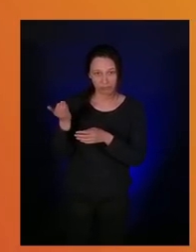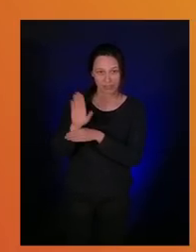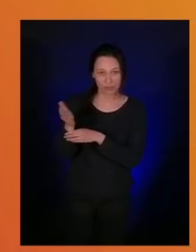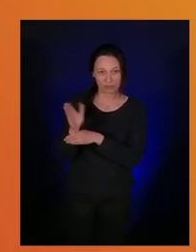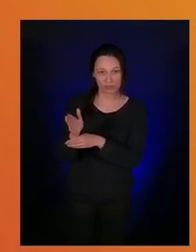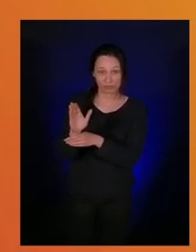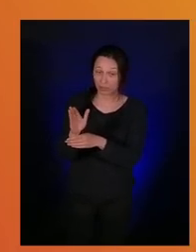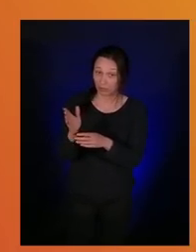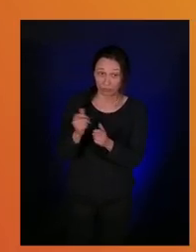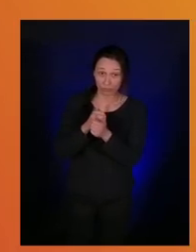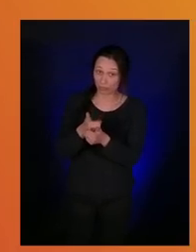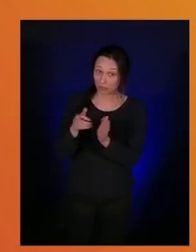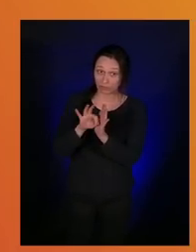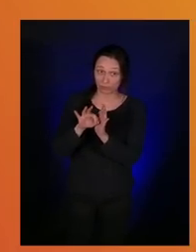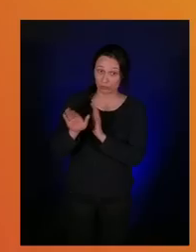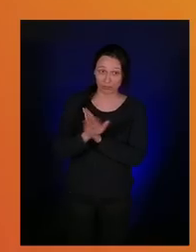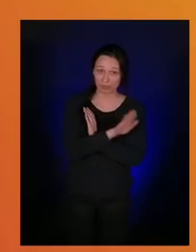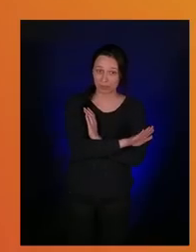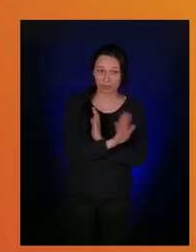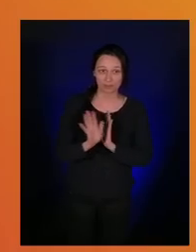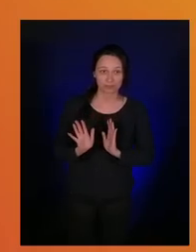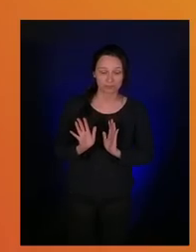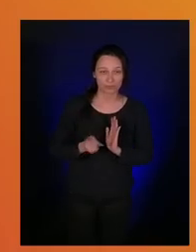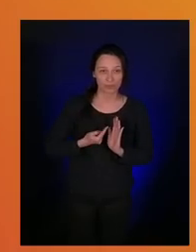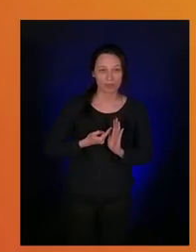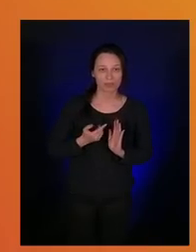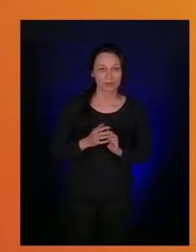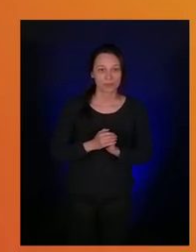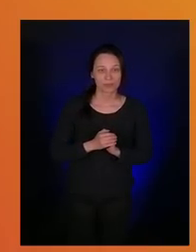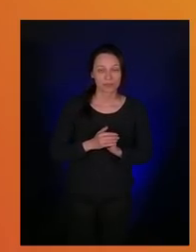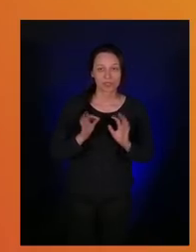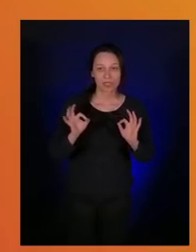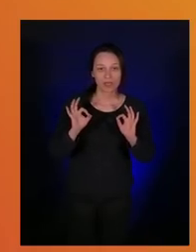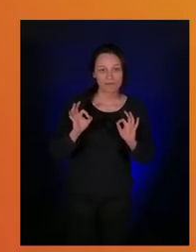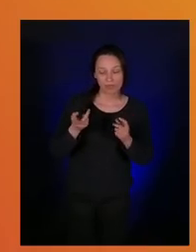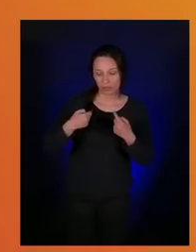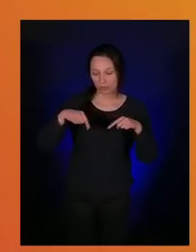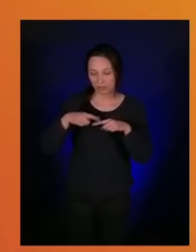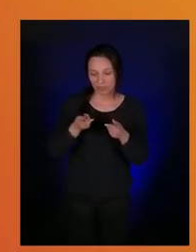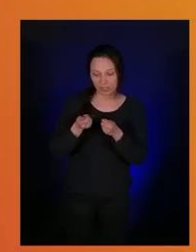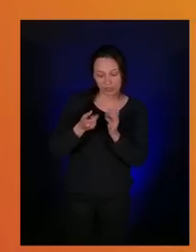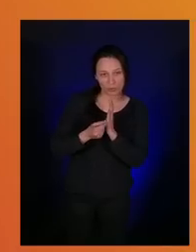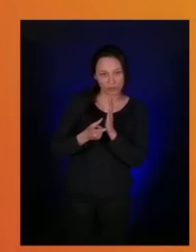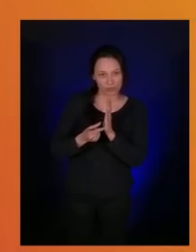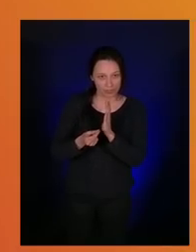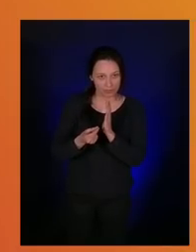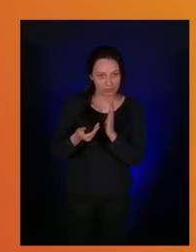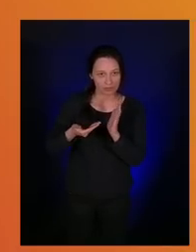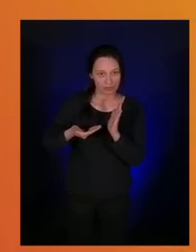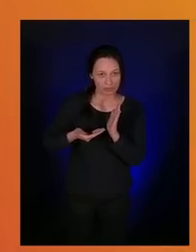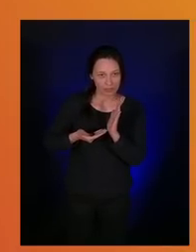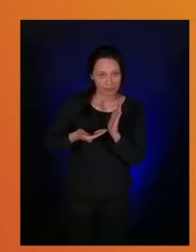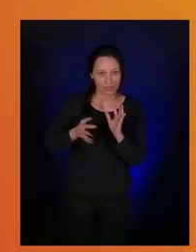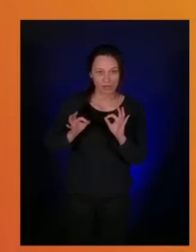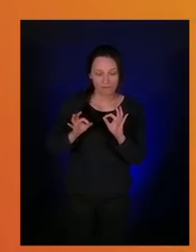chacun dans leur fonction. Donc, pour le comité de gestion des cotisations, sur l'ensemble de ce qui relève de la cotisation, son niveau